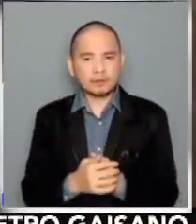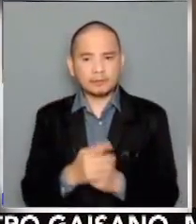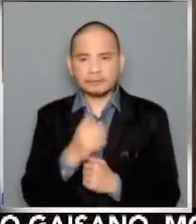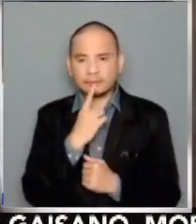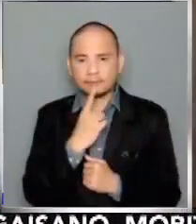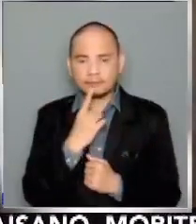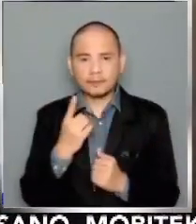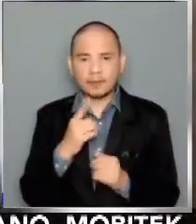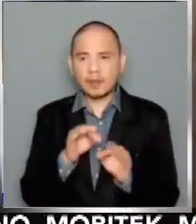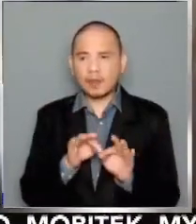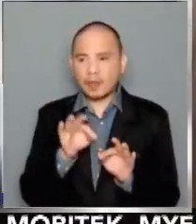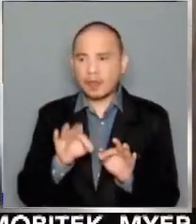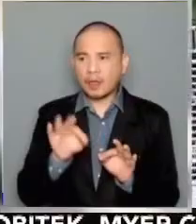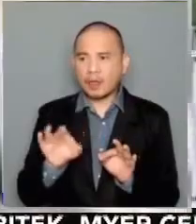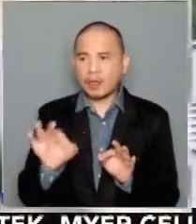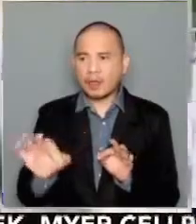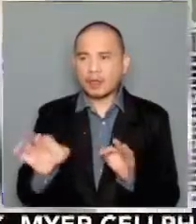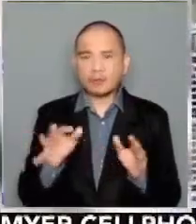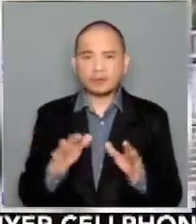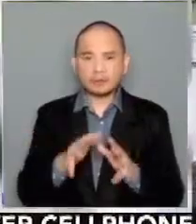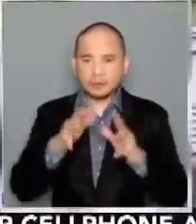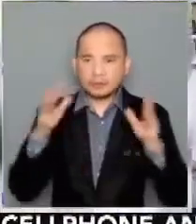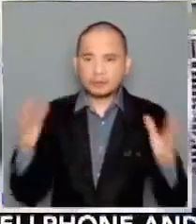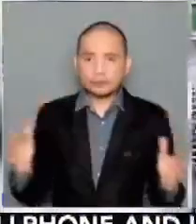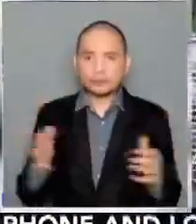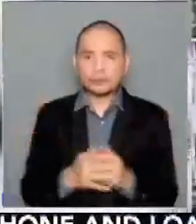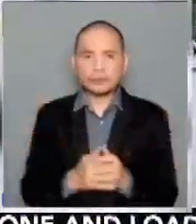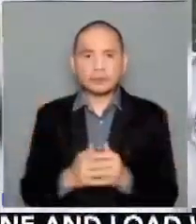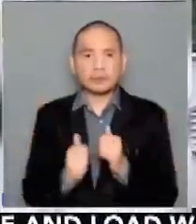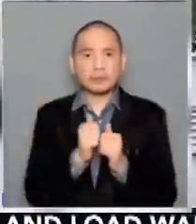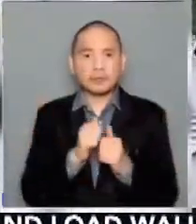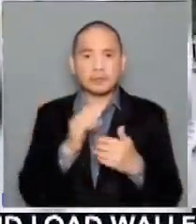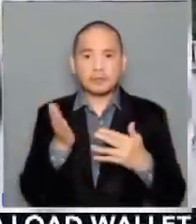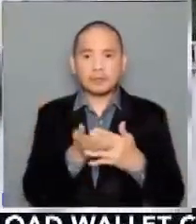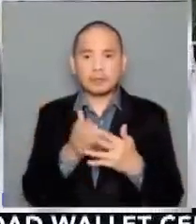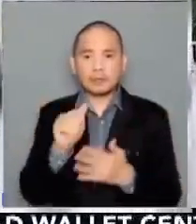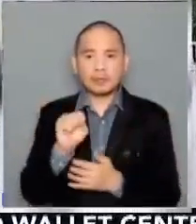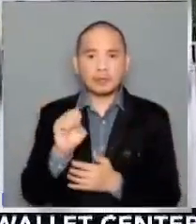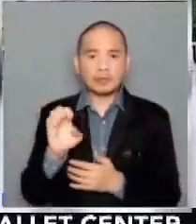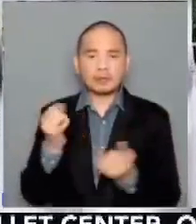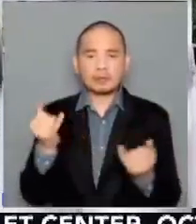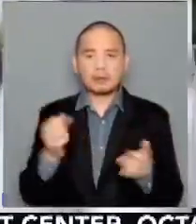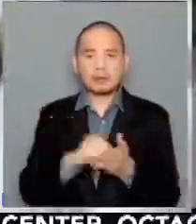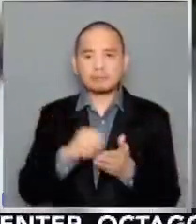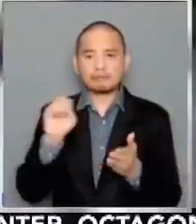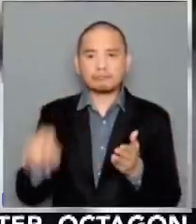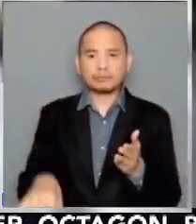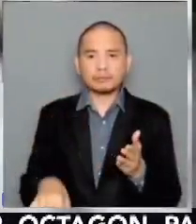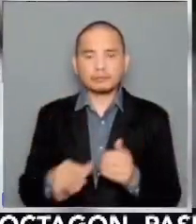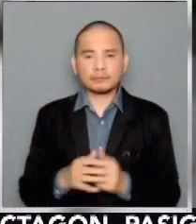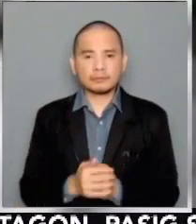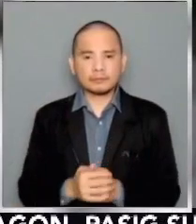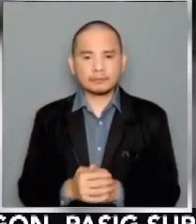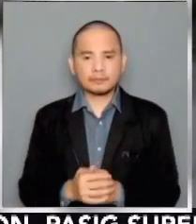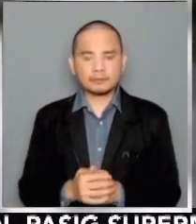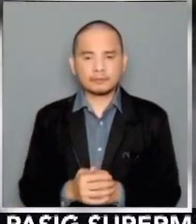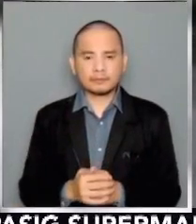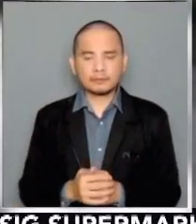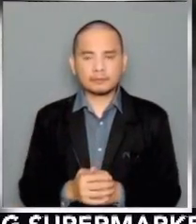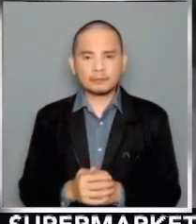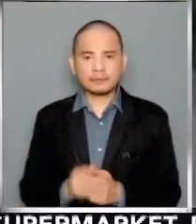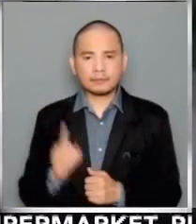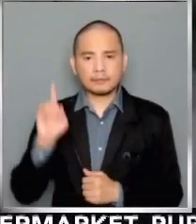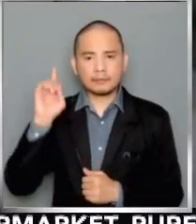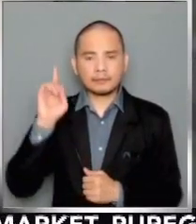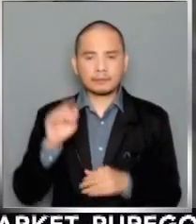raw ang nagiging dahilan para maibasura ang mga isinasampang kaso ng ombudsman. Either sinadya.